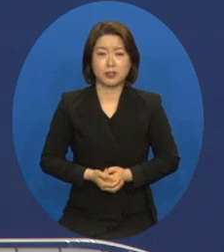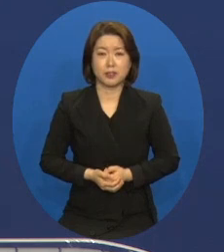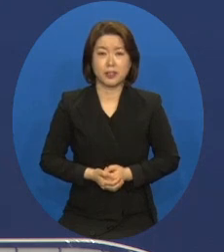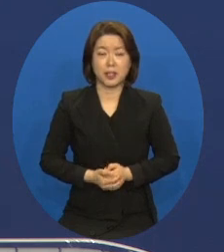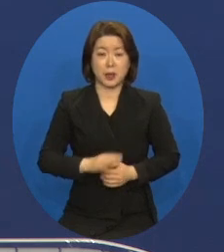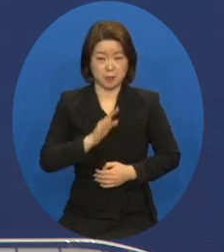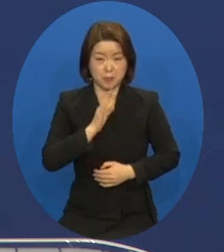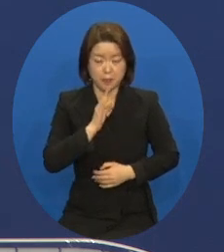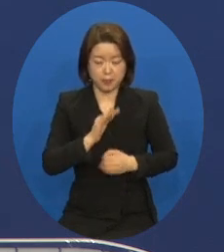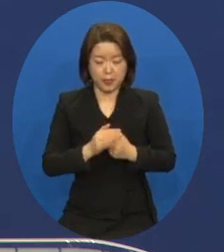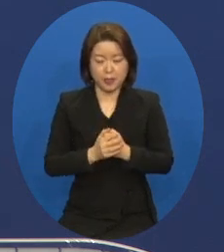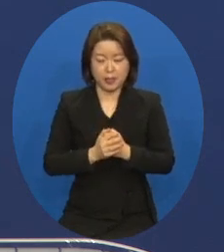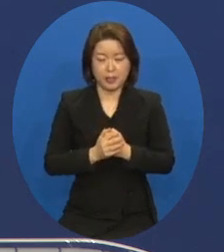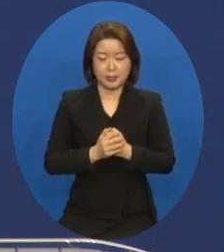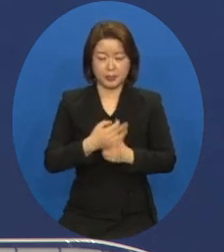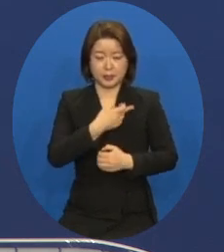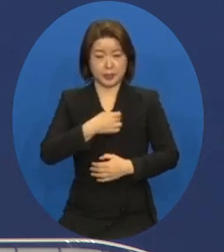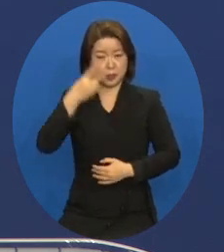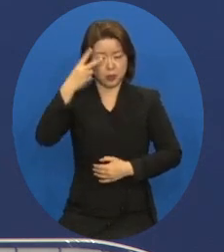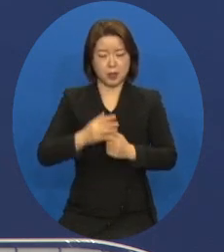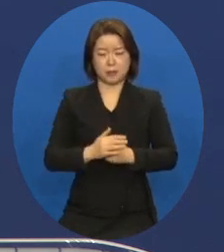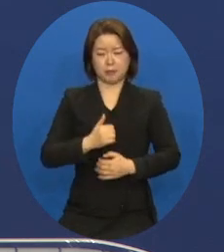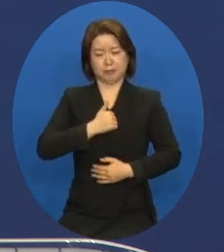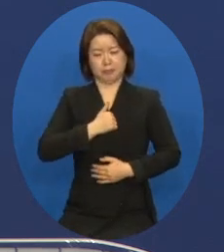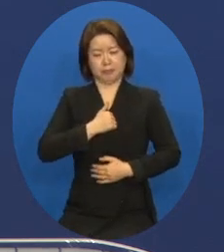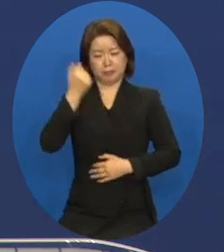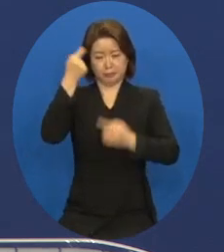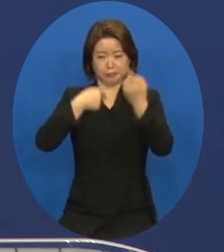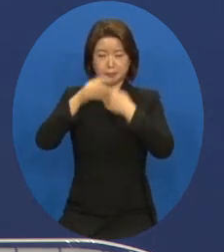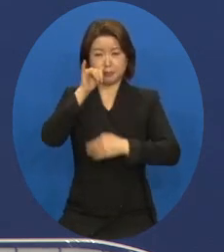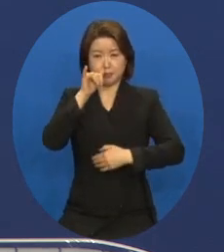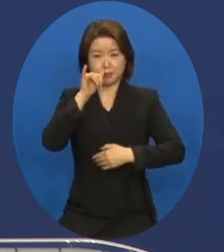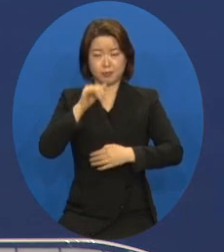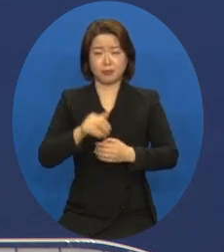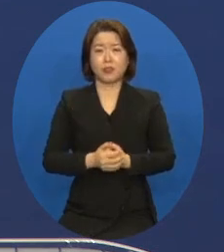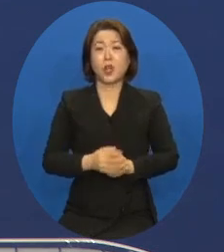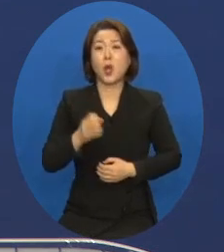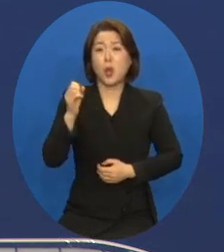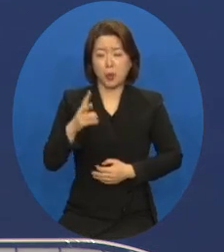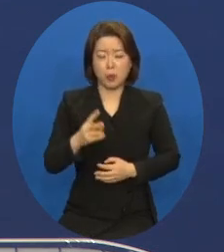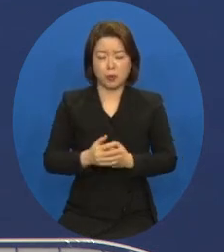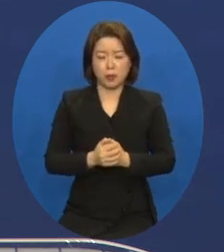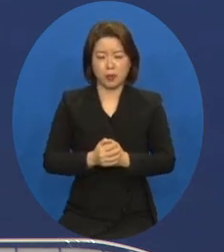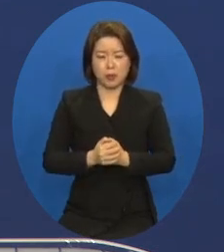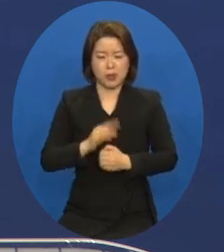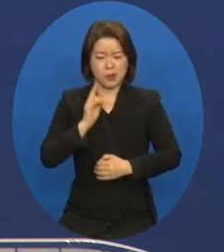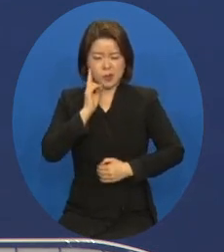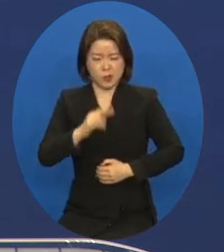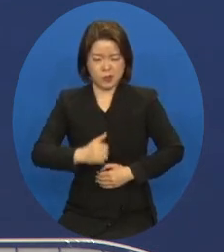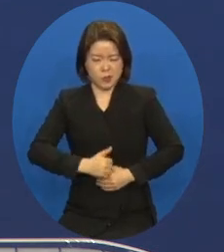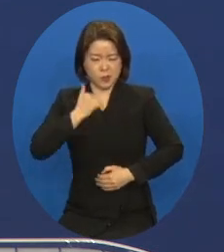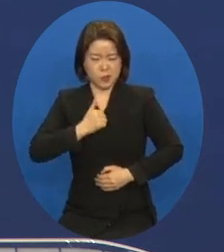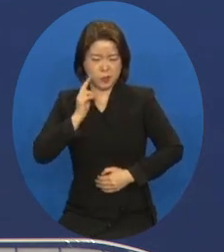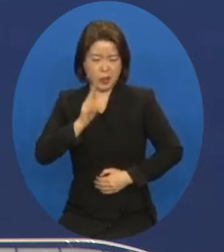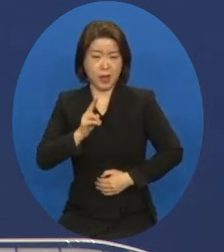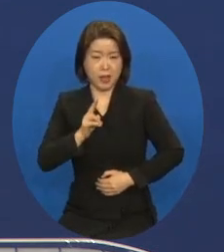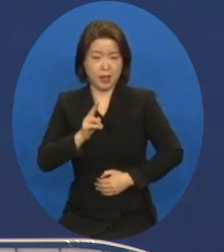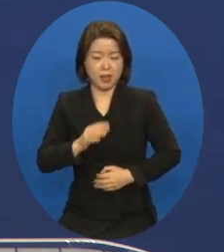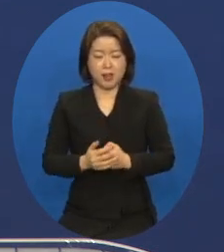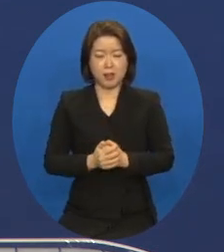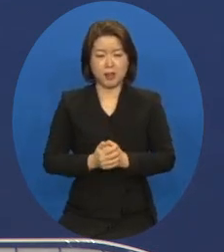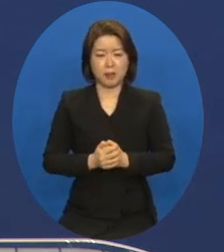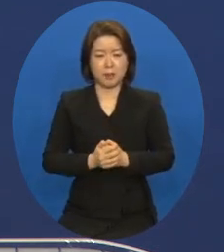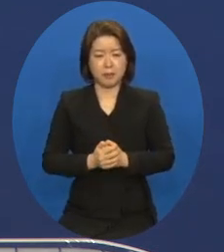물론 사도 바울이 자존심을 상 했기 때문에 또는 너무 화가나서 고린도 교회의